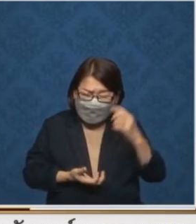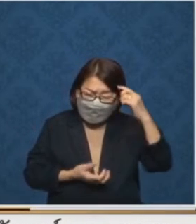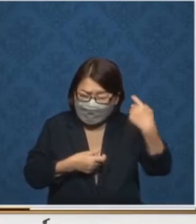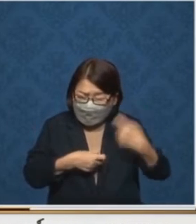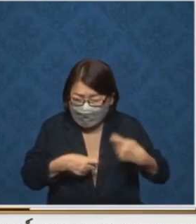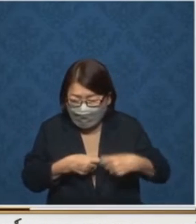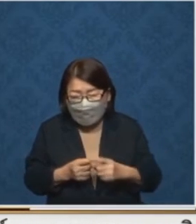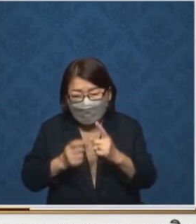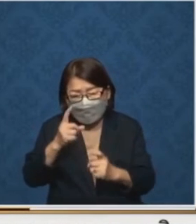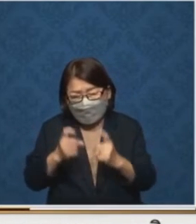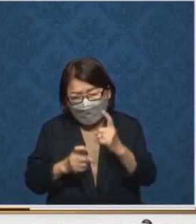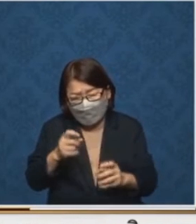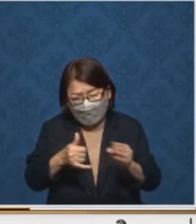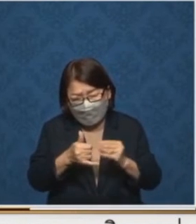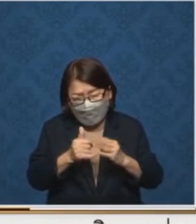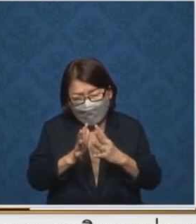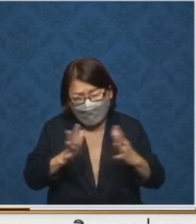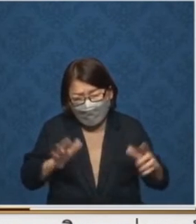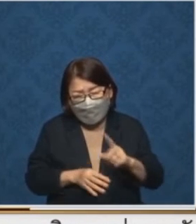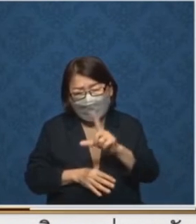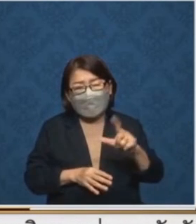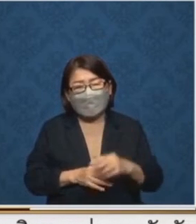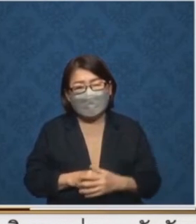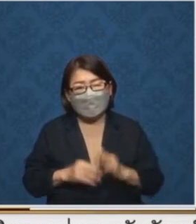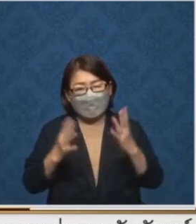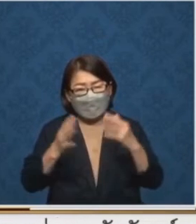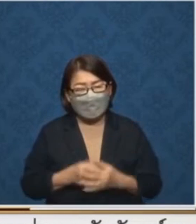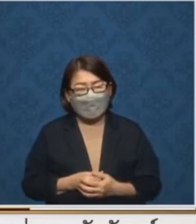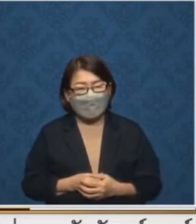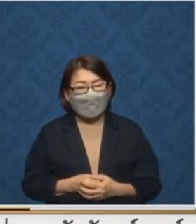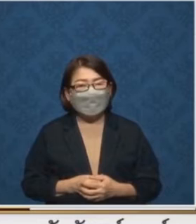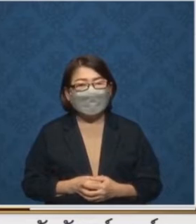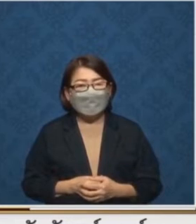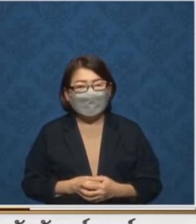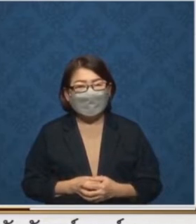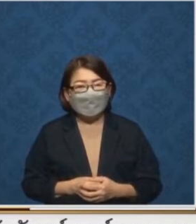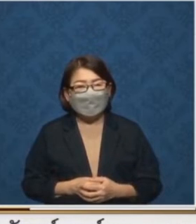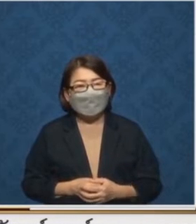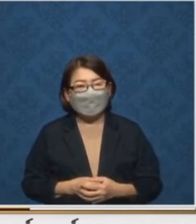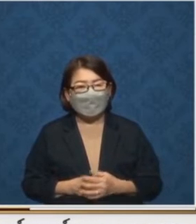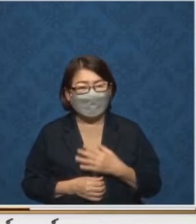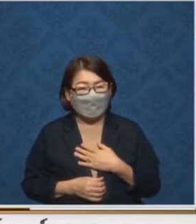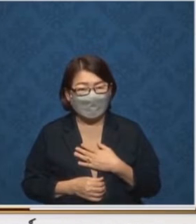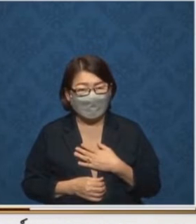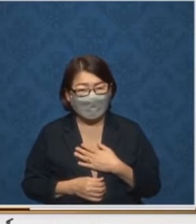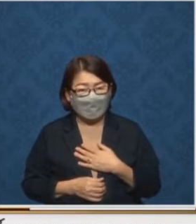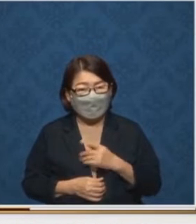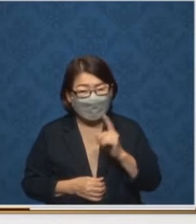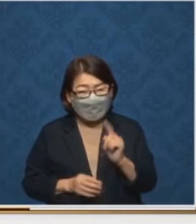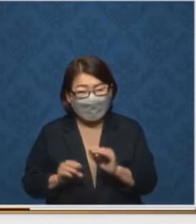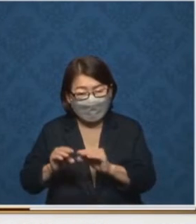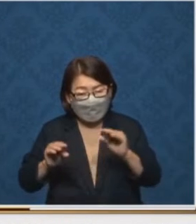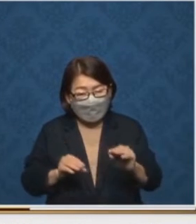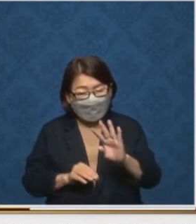ัท่านเบิกจ่ายได้เพียงนะครับปีที่แล้วผมดูผมจำตัวเลขได้ครับตอนมาขอกู้อีกผมบอกว่